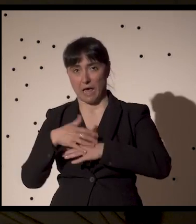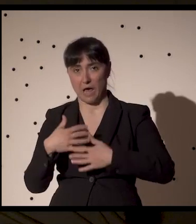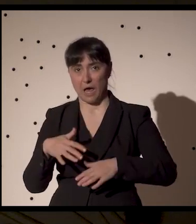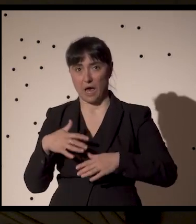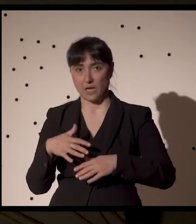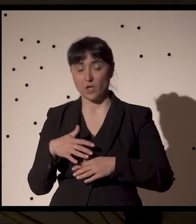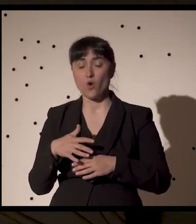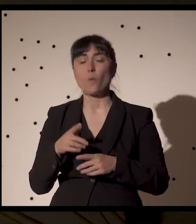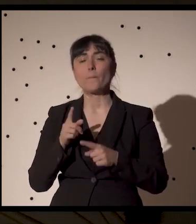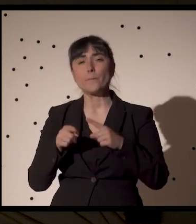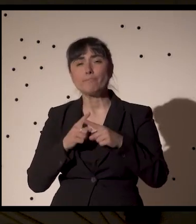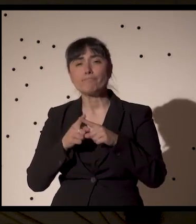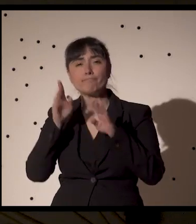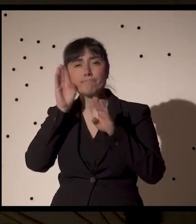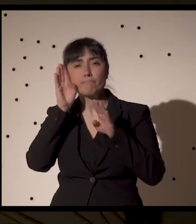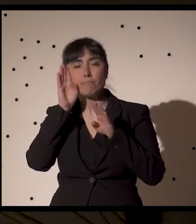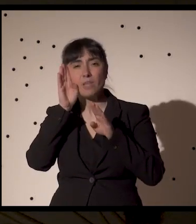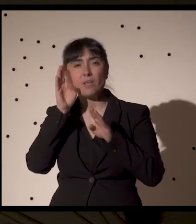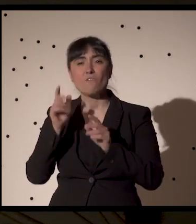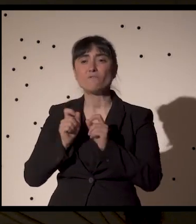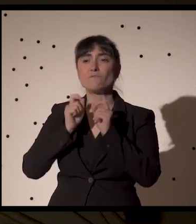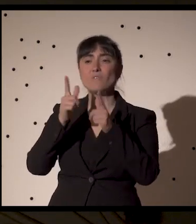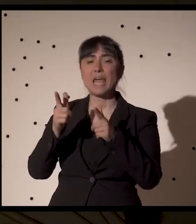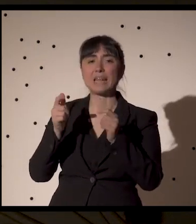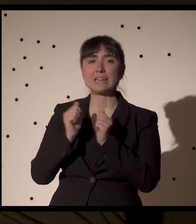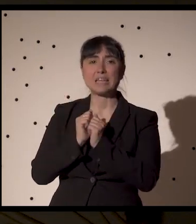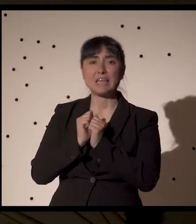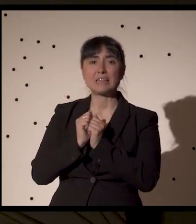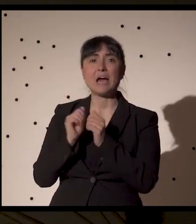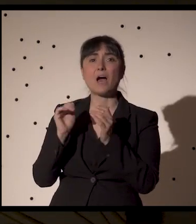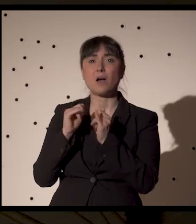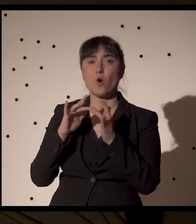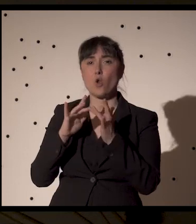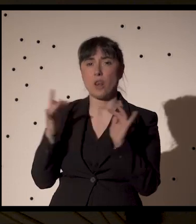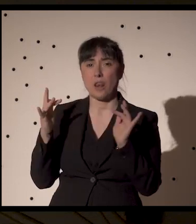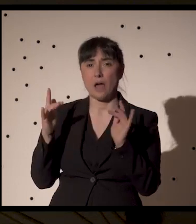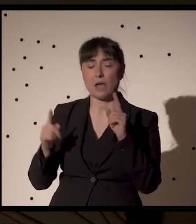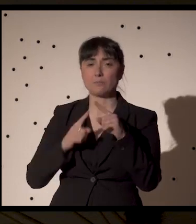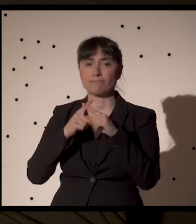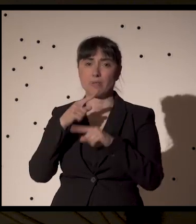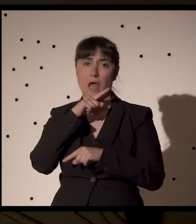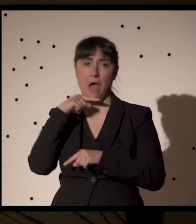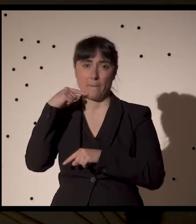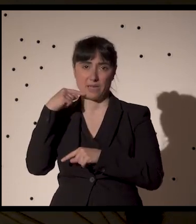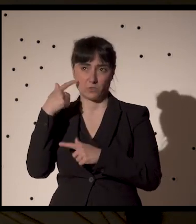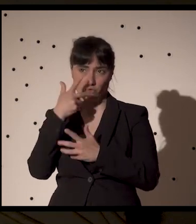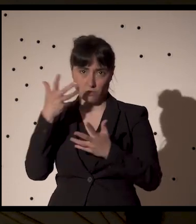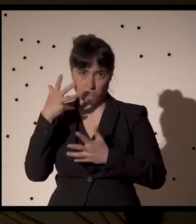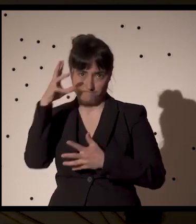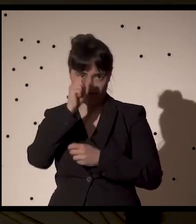vendite online e alla dimensione Amazon per intendersi la